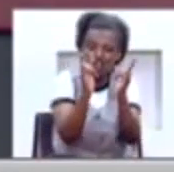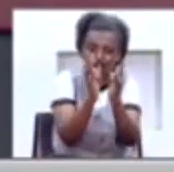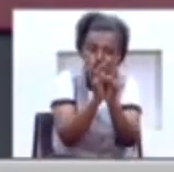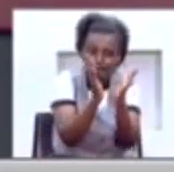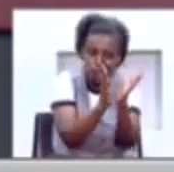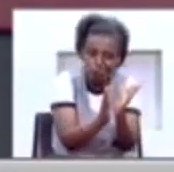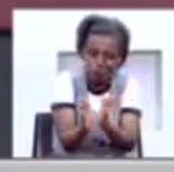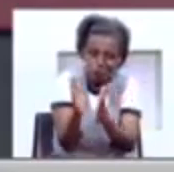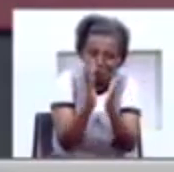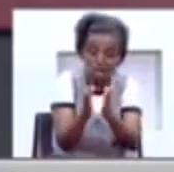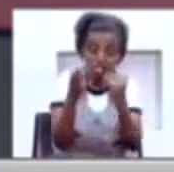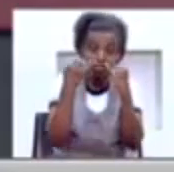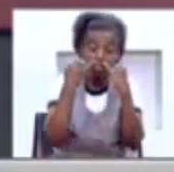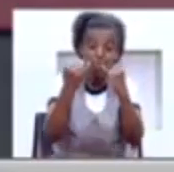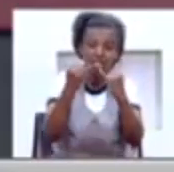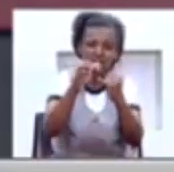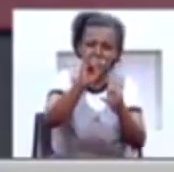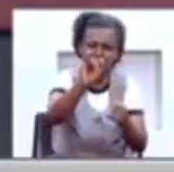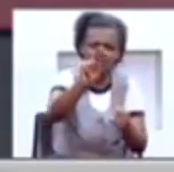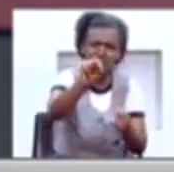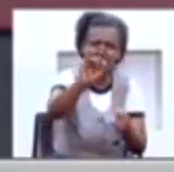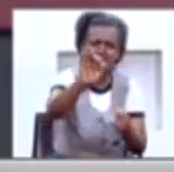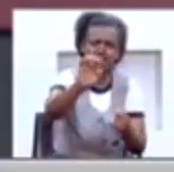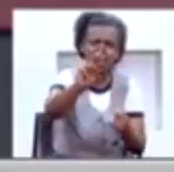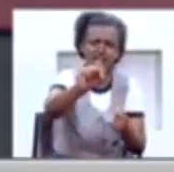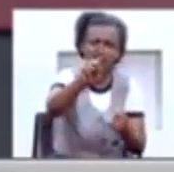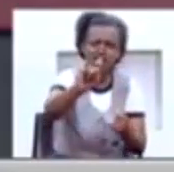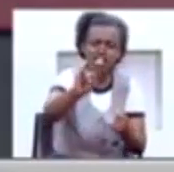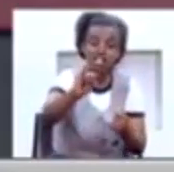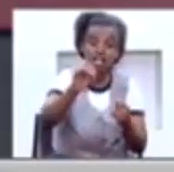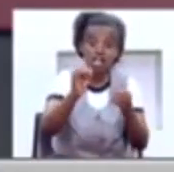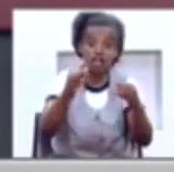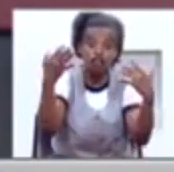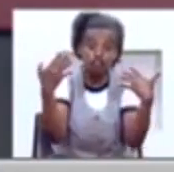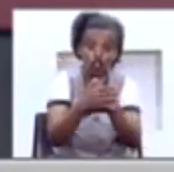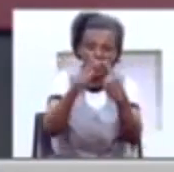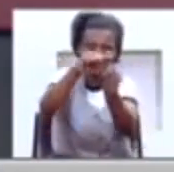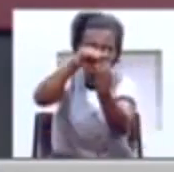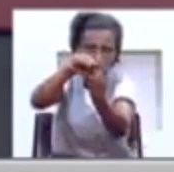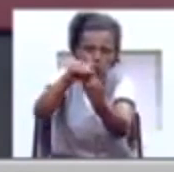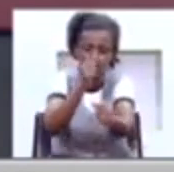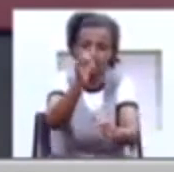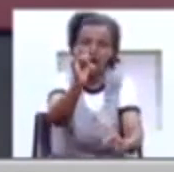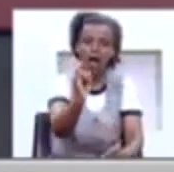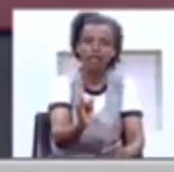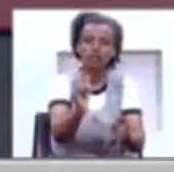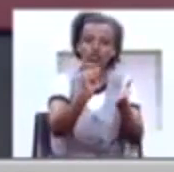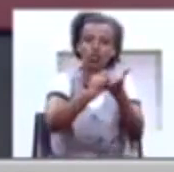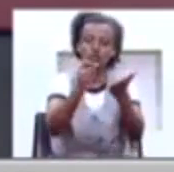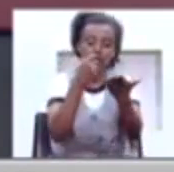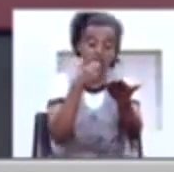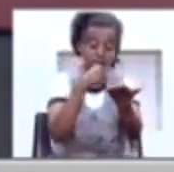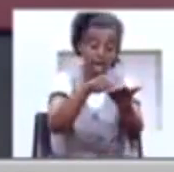barakoranye ibabwira ko inyenzi zizatera kandi baha amabwiriza ko nizitera bazahita bica abatutsi dore uko yayanditse iyo